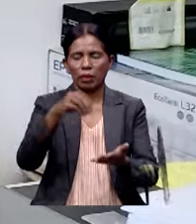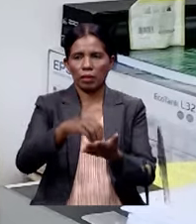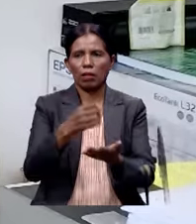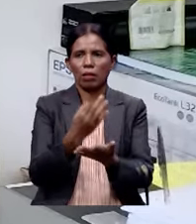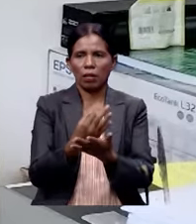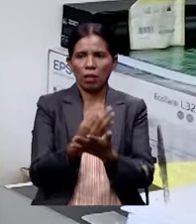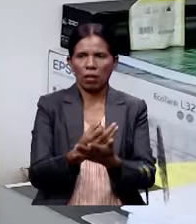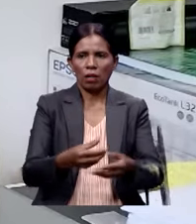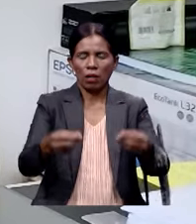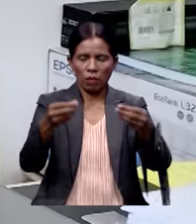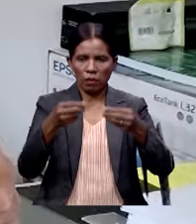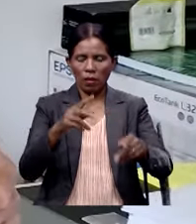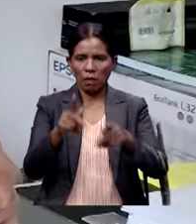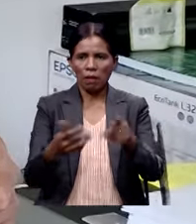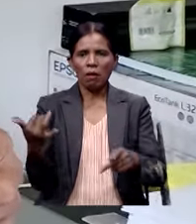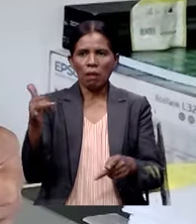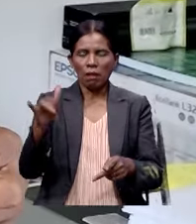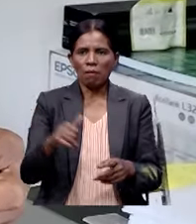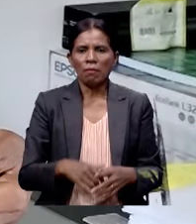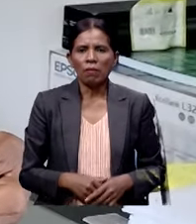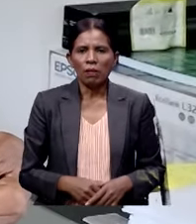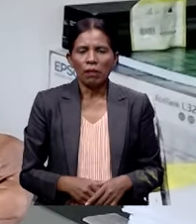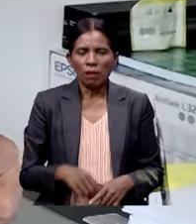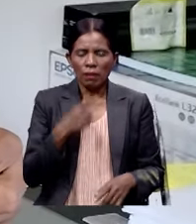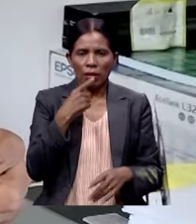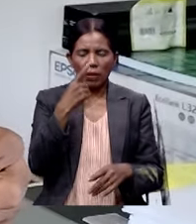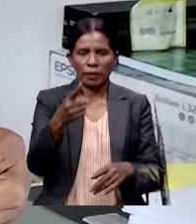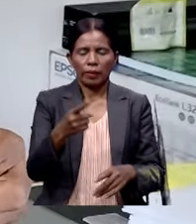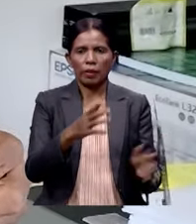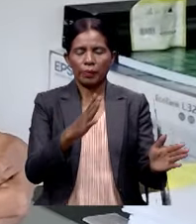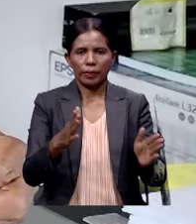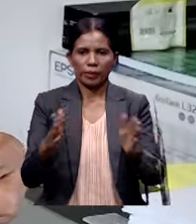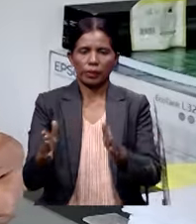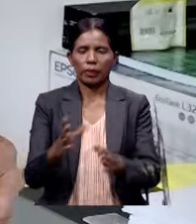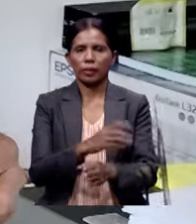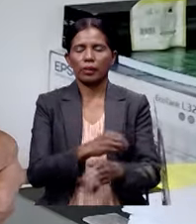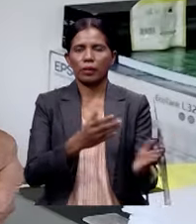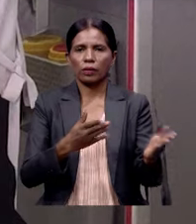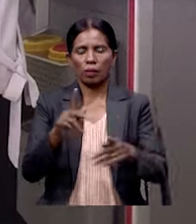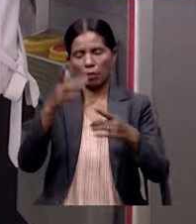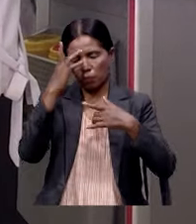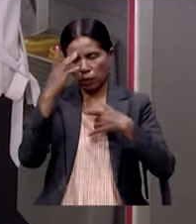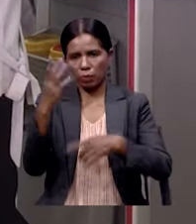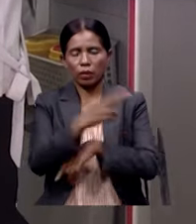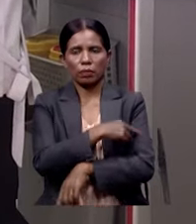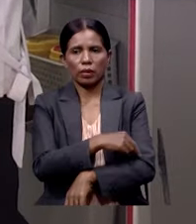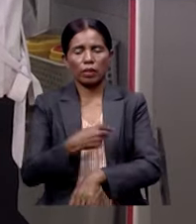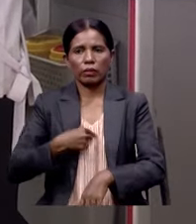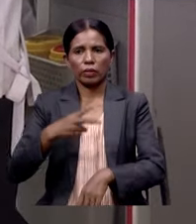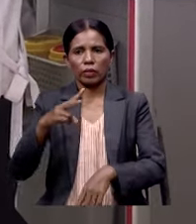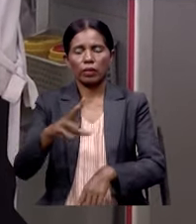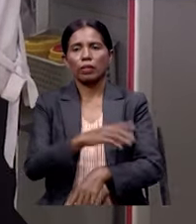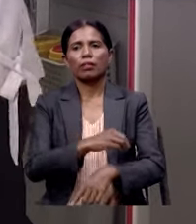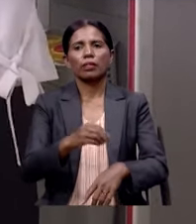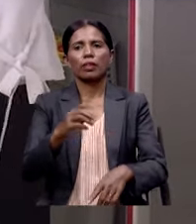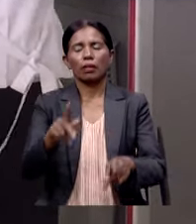para podi fo tender ba emasira. Francisco Armando Hatutan durante proseso transferensia paciente ba Hospital Nasional iha paciente balung nebe